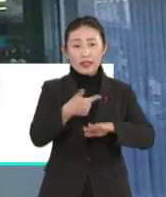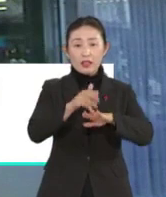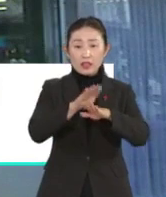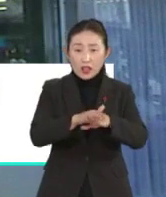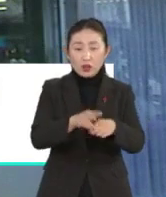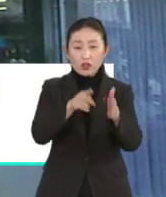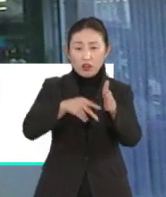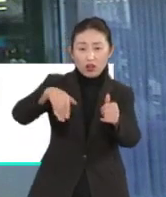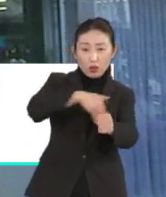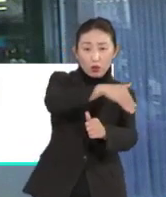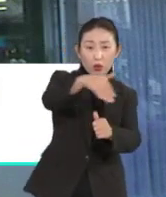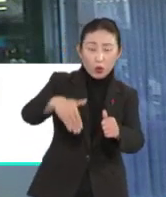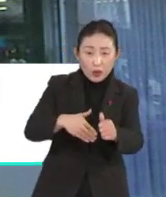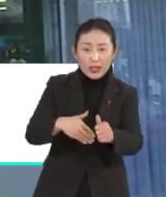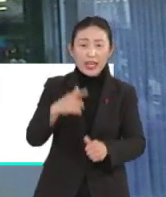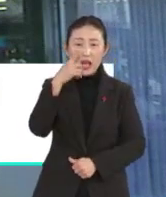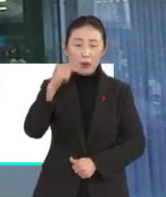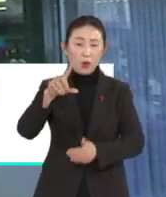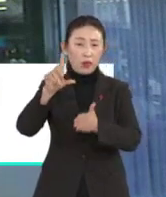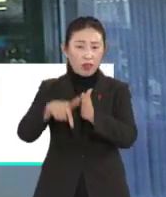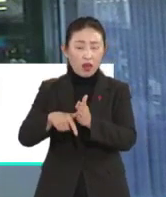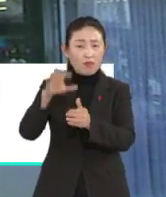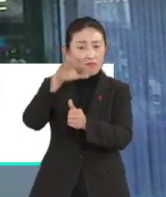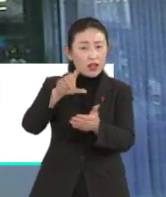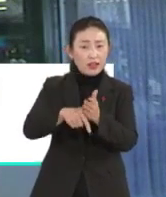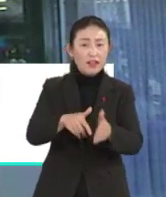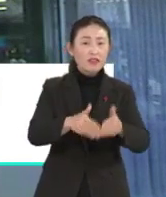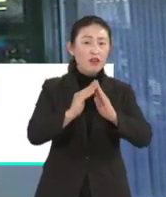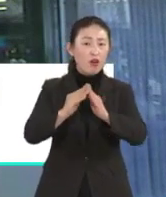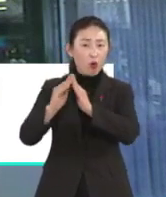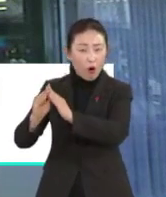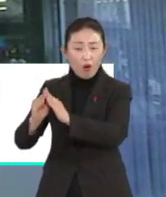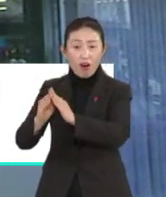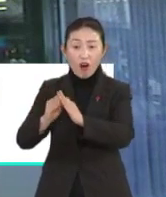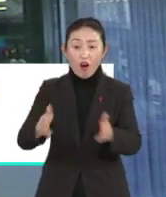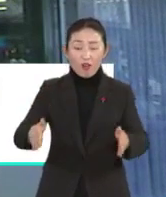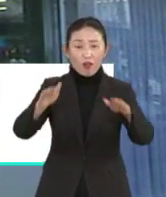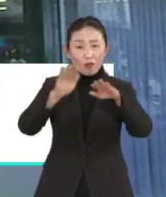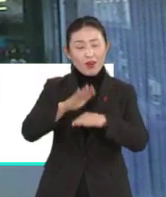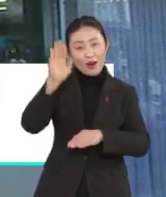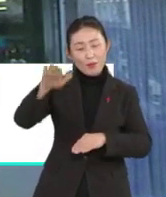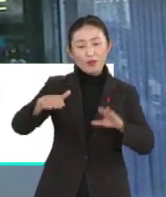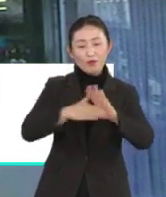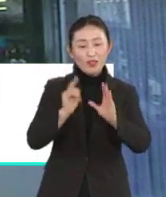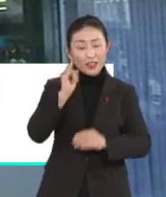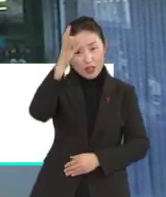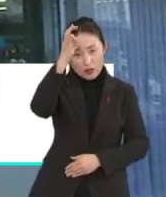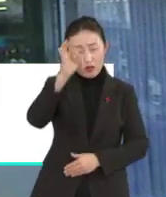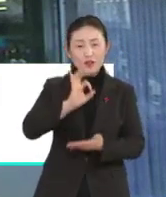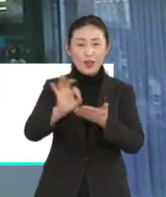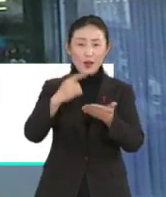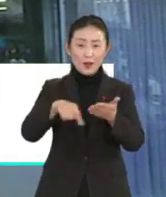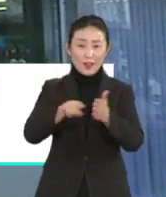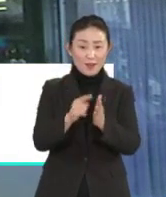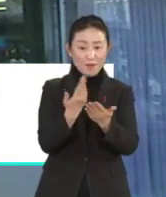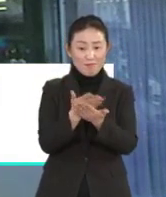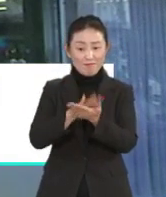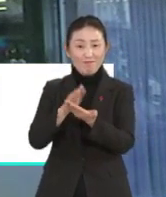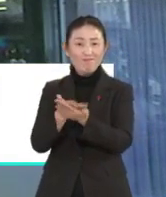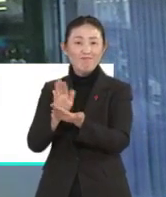대전 원도심에 있는 일제강점기 근대문화유산들이 문화예술 관광명소로 변신하고 있습니다 대표적인